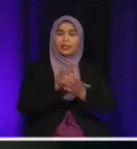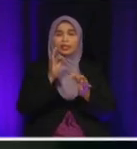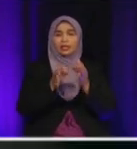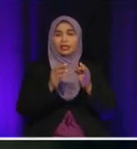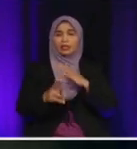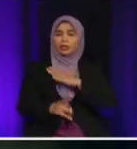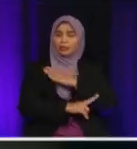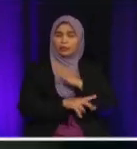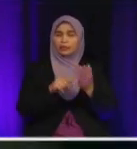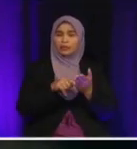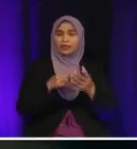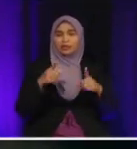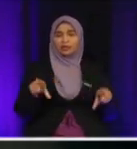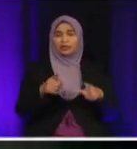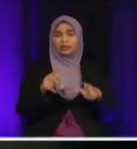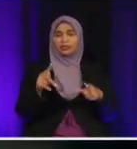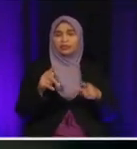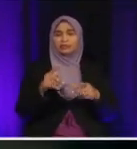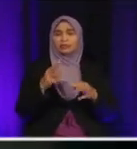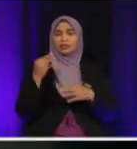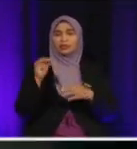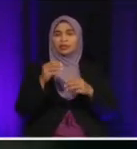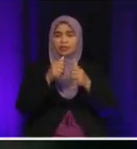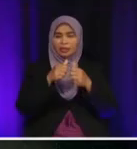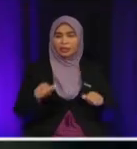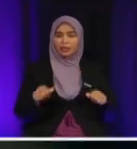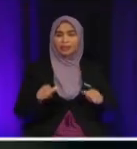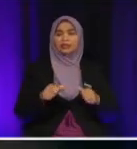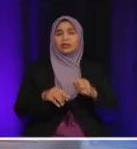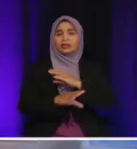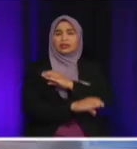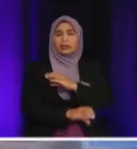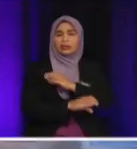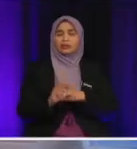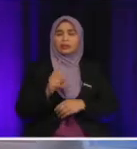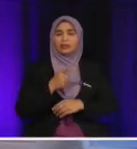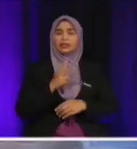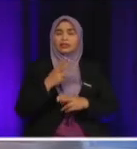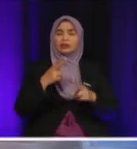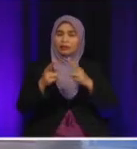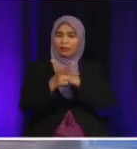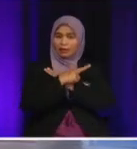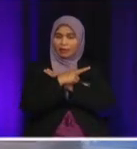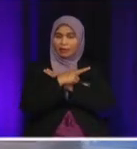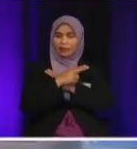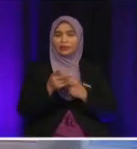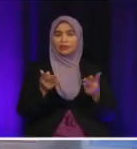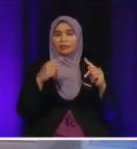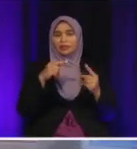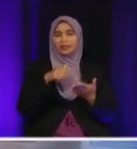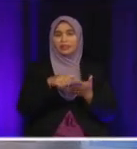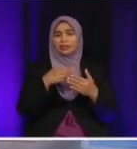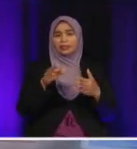ini dilaksanakan, maka amanlah negara-negara kita. InsyaAllah. Baik, kita nak berada seketika. Jangan ke mana-mana. Kembali selepas ini. Didik TV